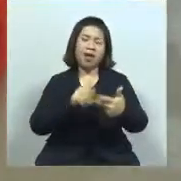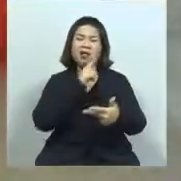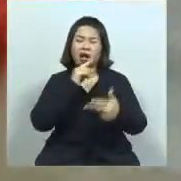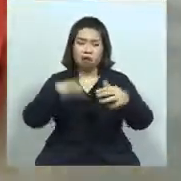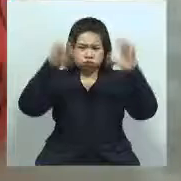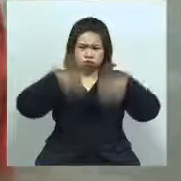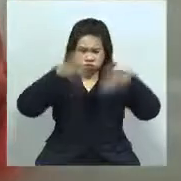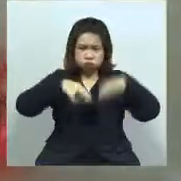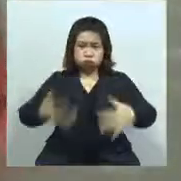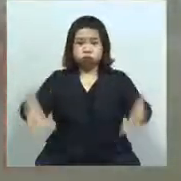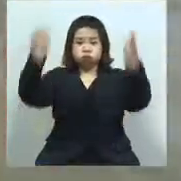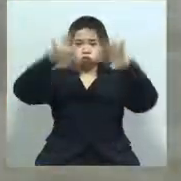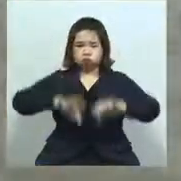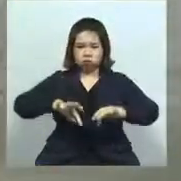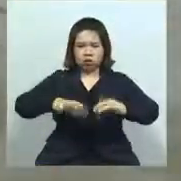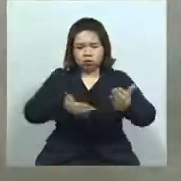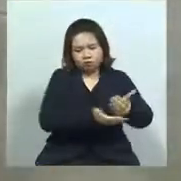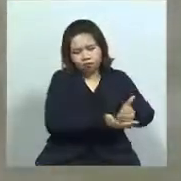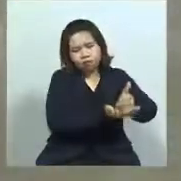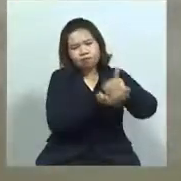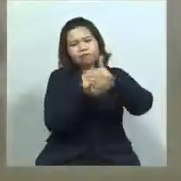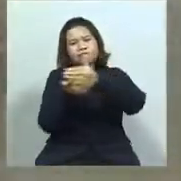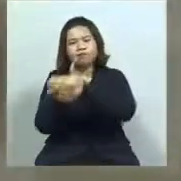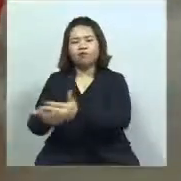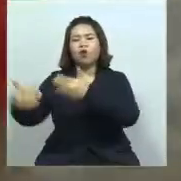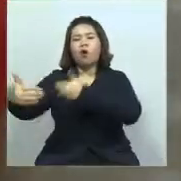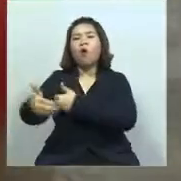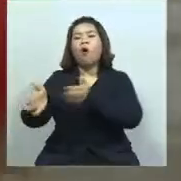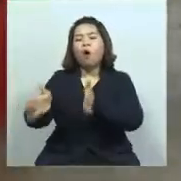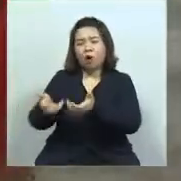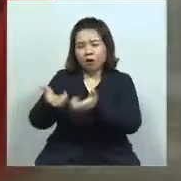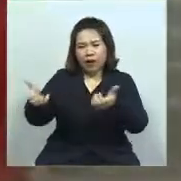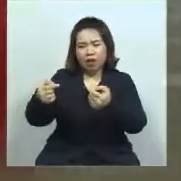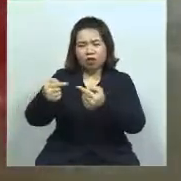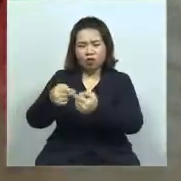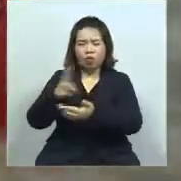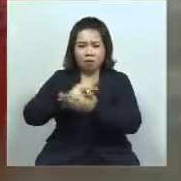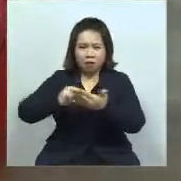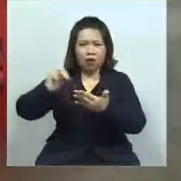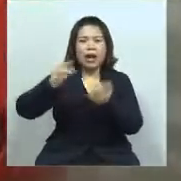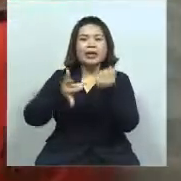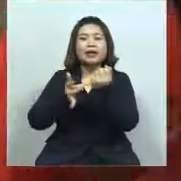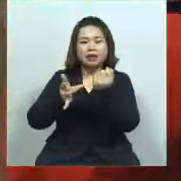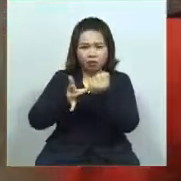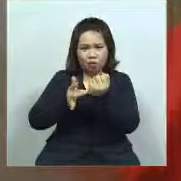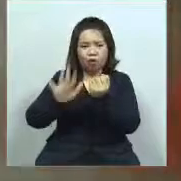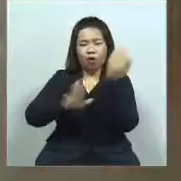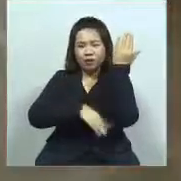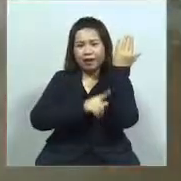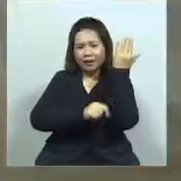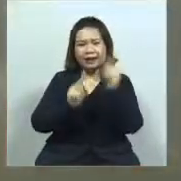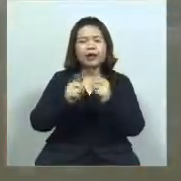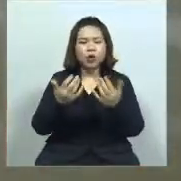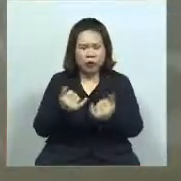ากมีมรสุมหนักเนี่ยก็จะต้องนำน้องมาเรียมไปอนุบาลที่ห้องปฏิบัติการมหาวิทยาลัยเทคโนโลยีราชมงคลศรีวิชัยวิทยาเขตตรังแต่